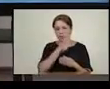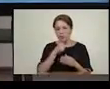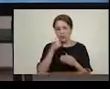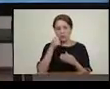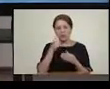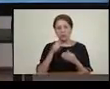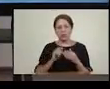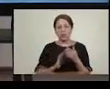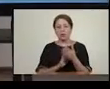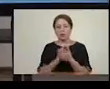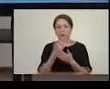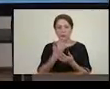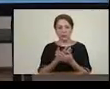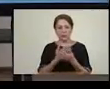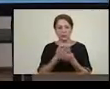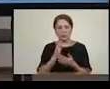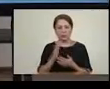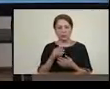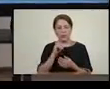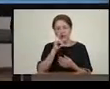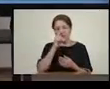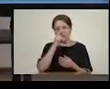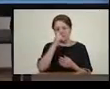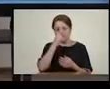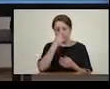misol bo'ladi. Limon esa